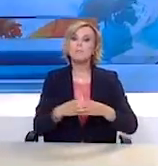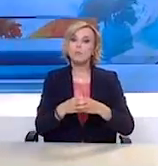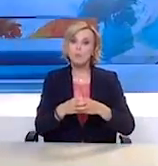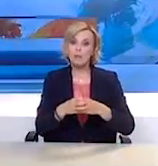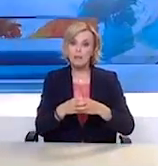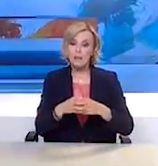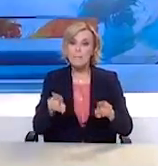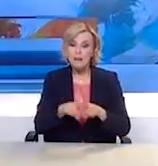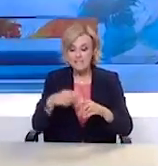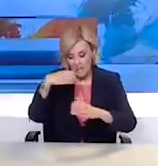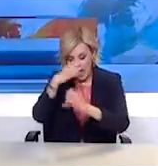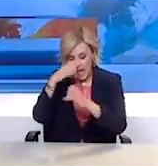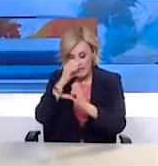εργαστηριακούς.